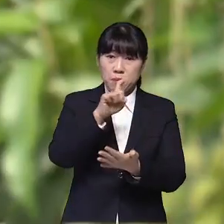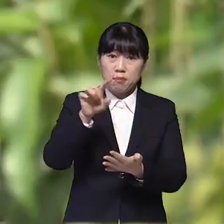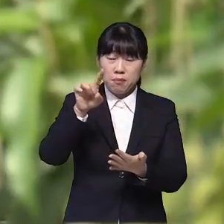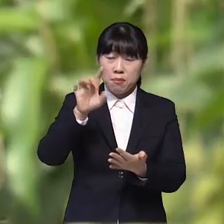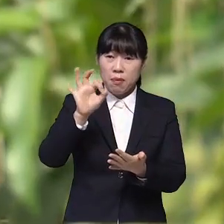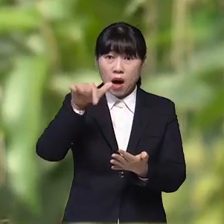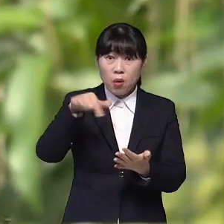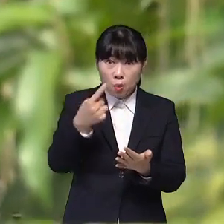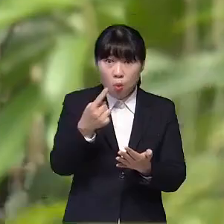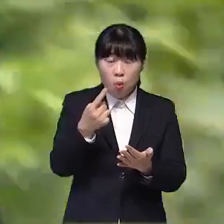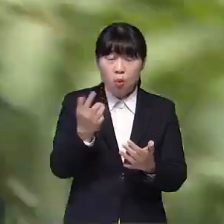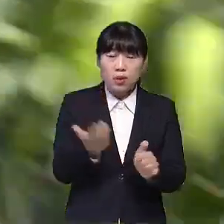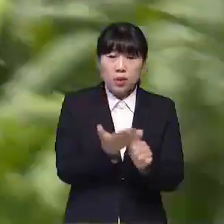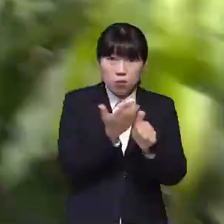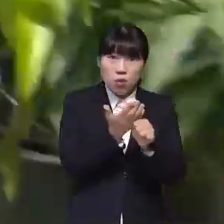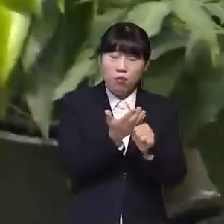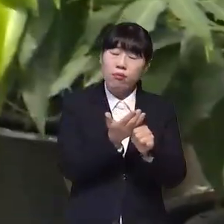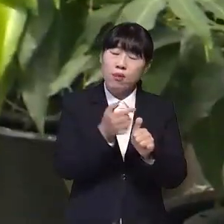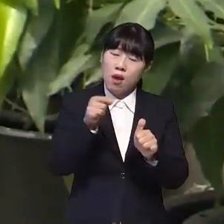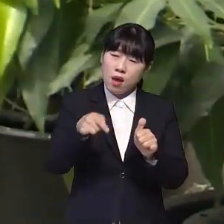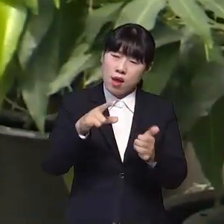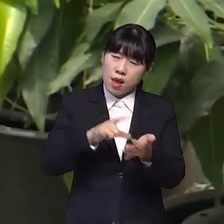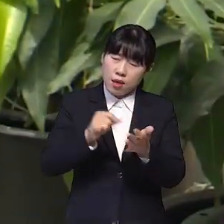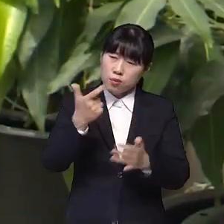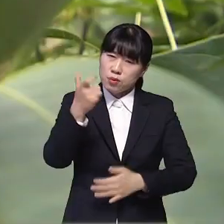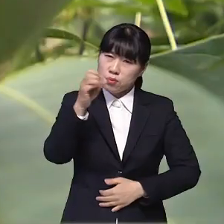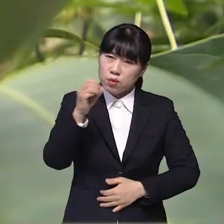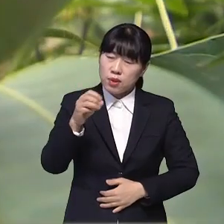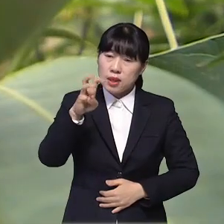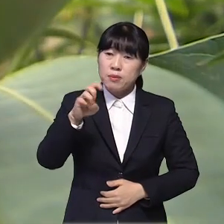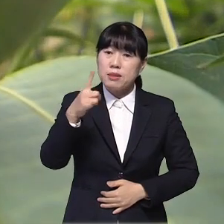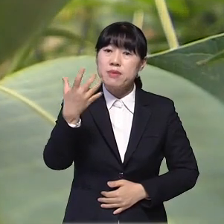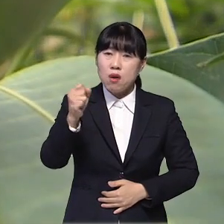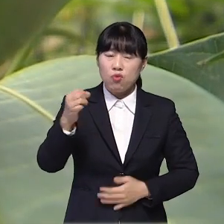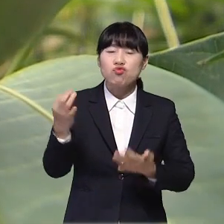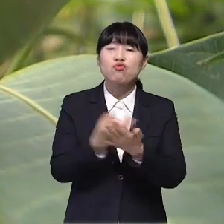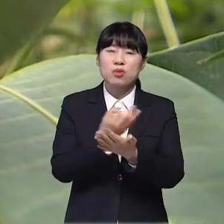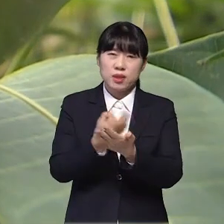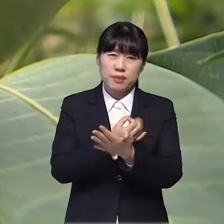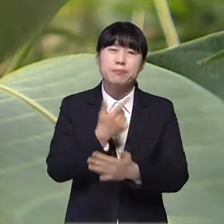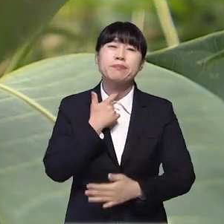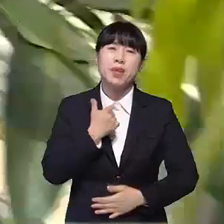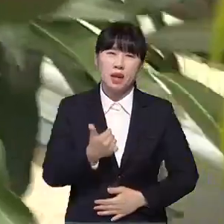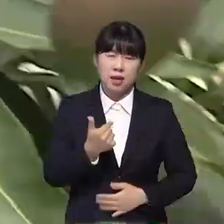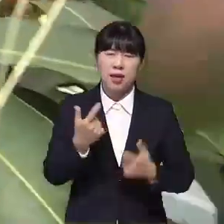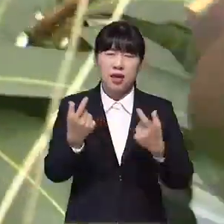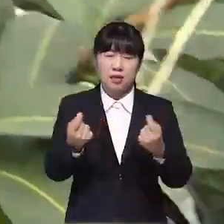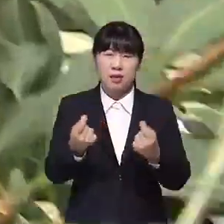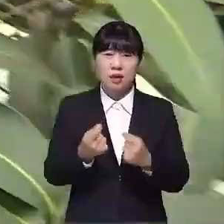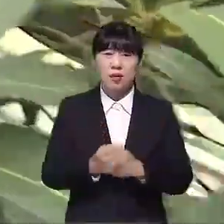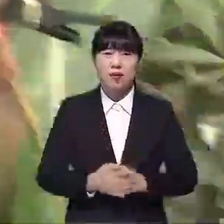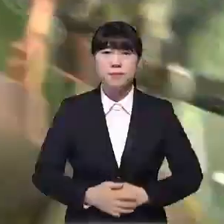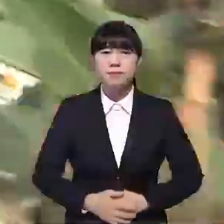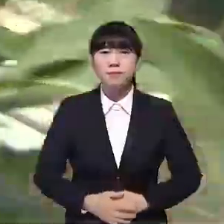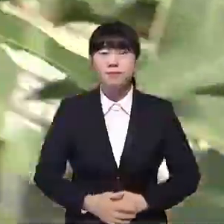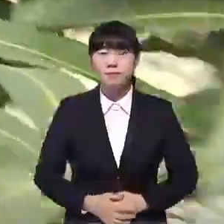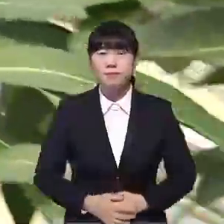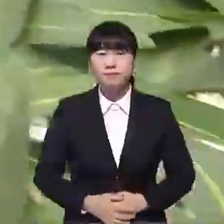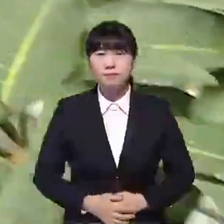쉬운 7곳이 전체 60% 인 31억 원의 소득을 올렸습니다 kbc 강동